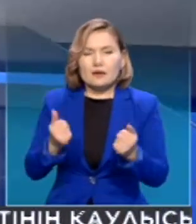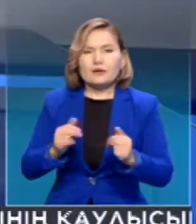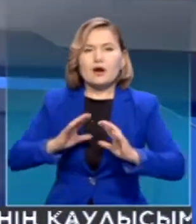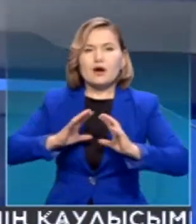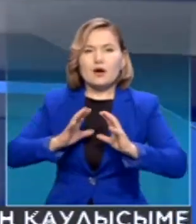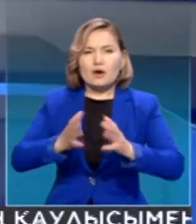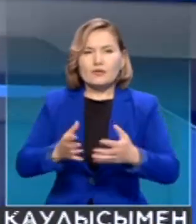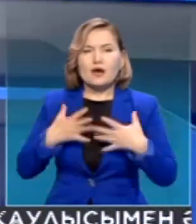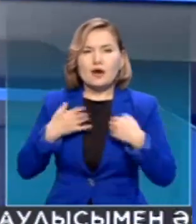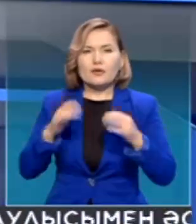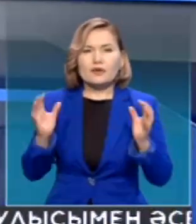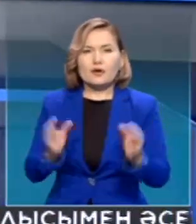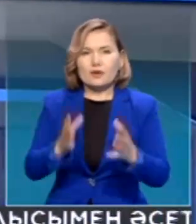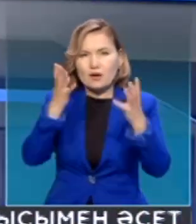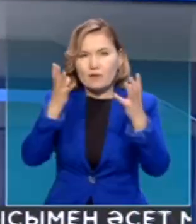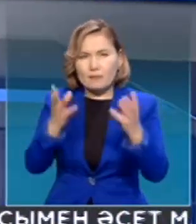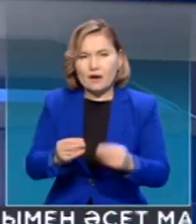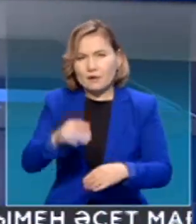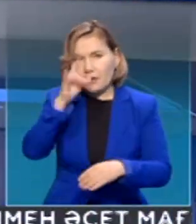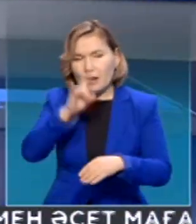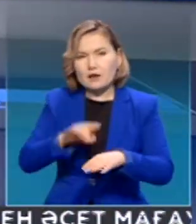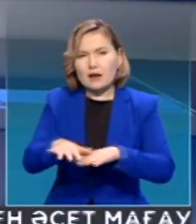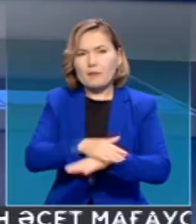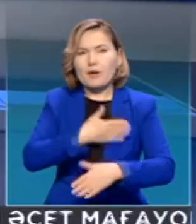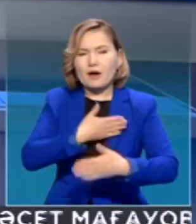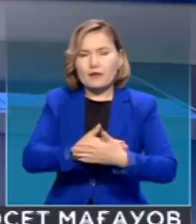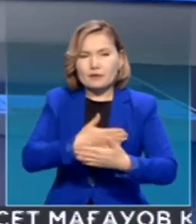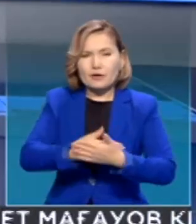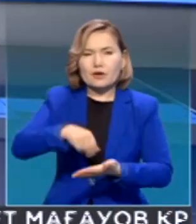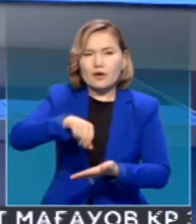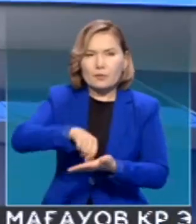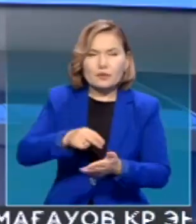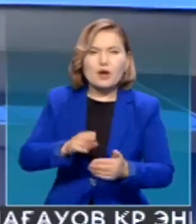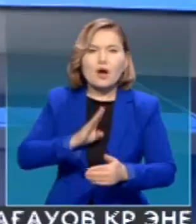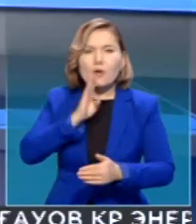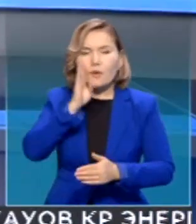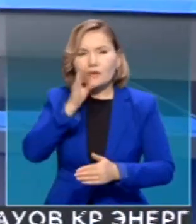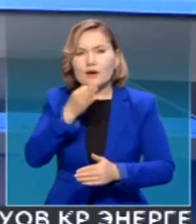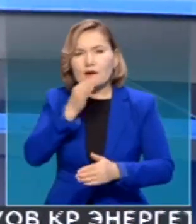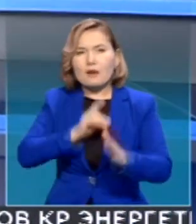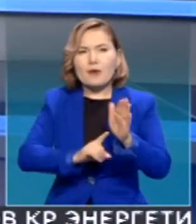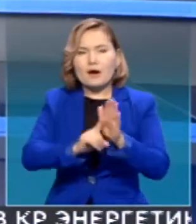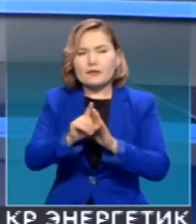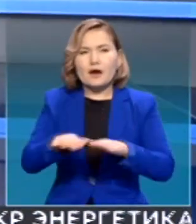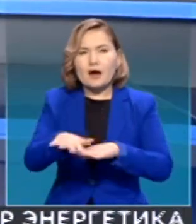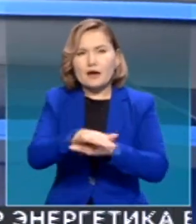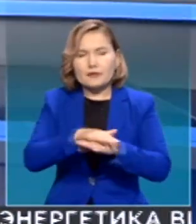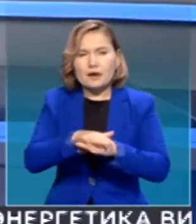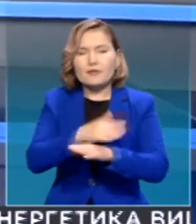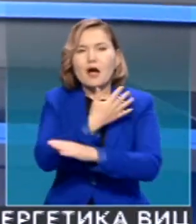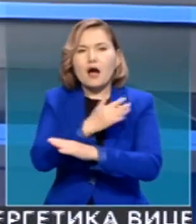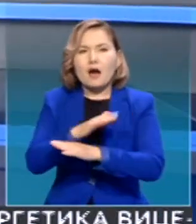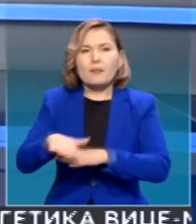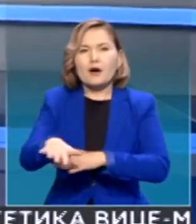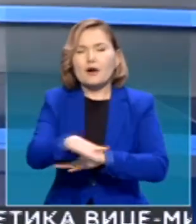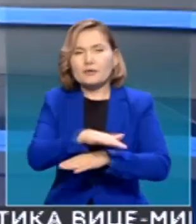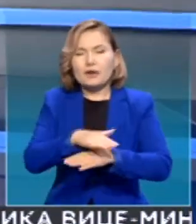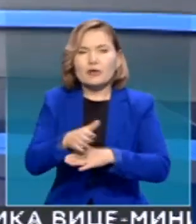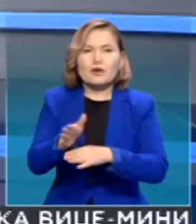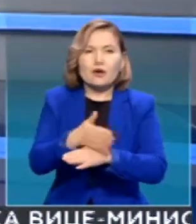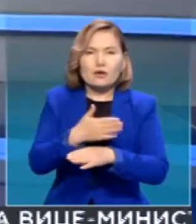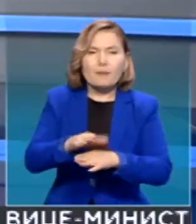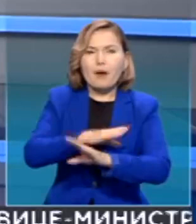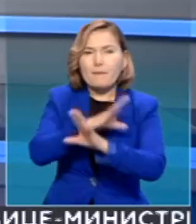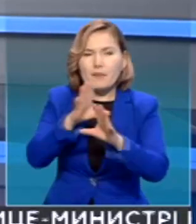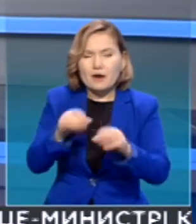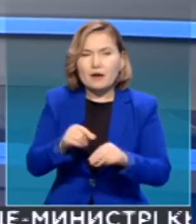Дүниежүзілік денсаулық күнін қазақстандықтарда белсенді түрде атап өтіп жатыр. Таңмен таласа астаналықтар ботаникалық бақта жиналып, бір шақырым